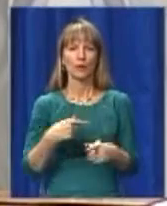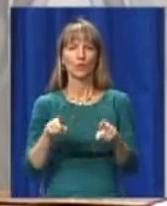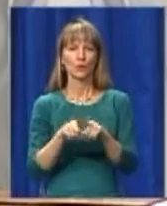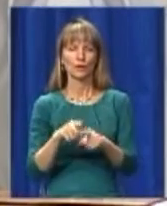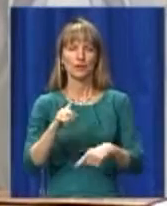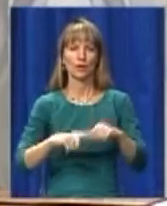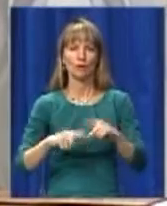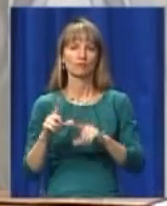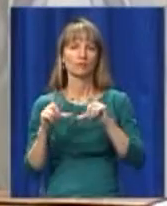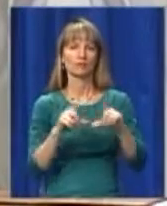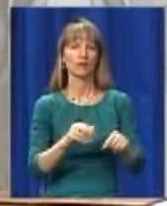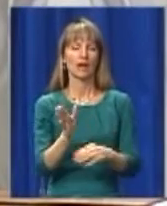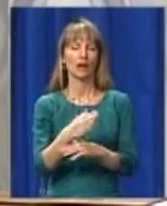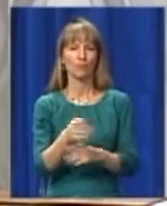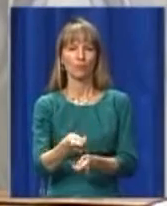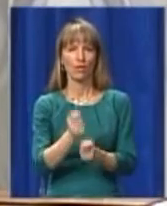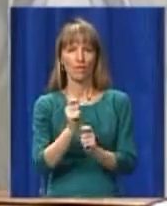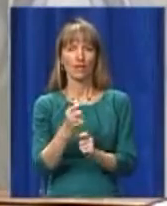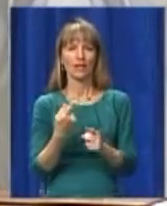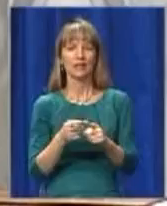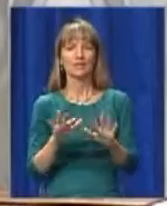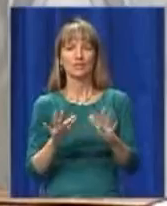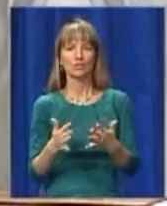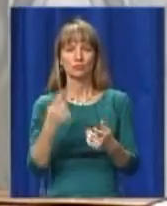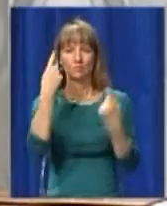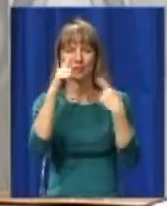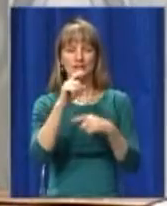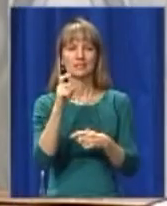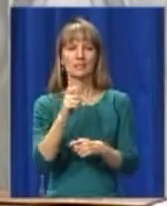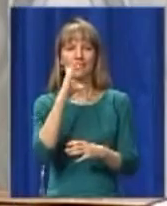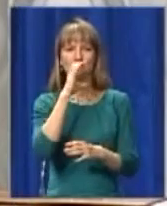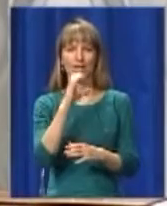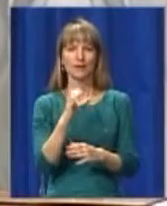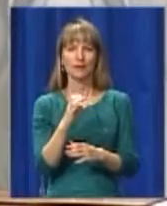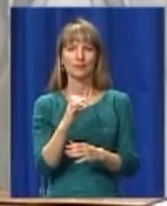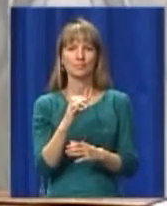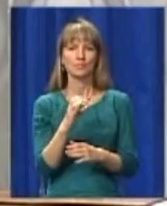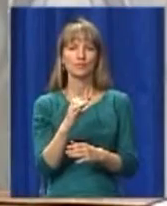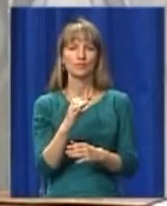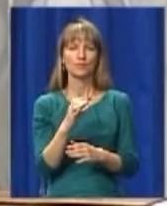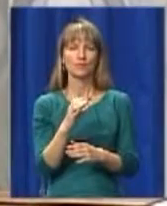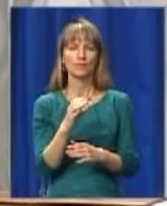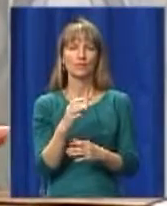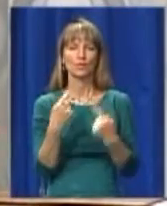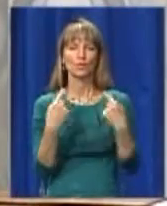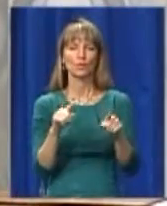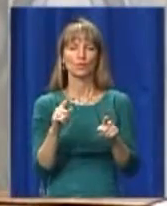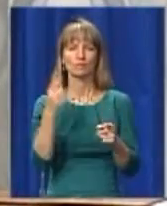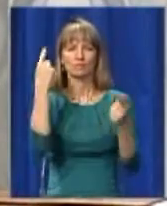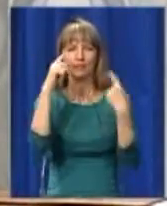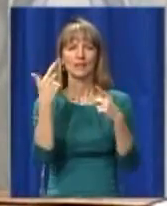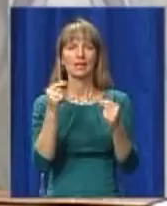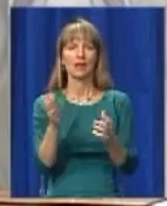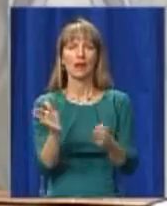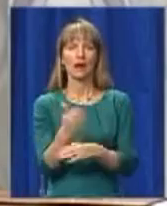рыбалку, и вот этот случай сказки с волком, вот я вам так скажу, даже не эту сказку, в любые сказки, там, где